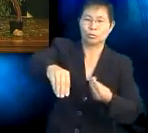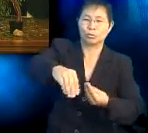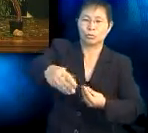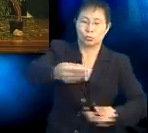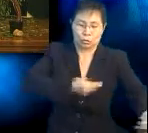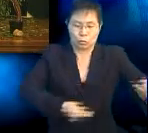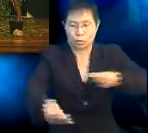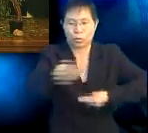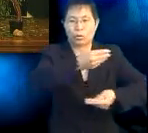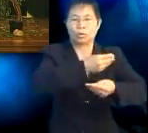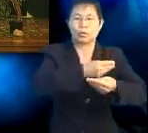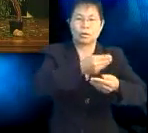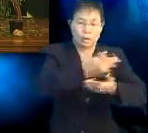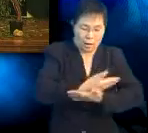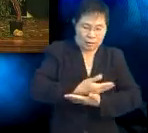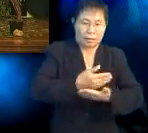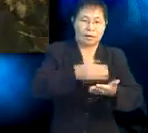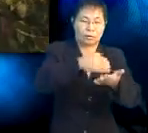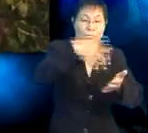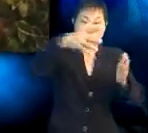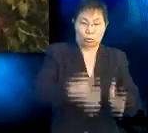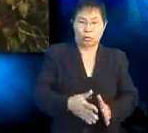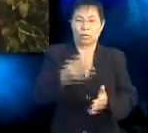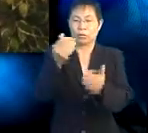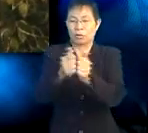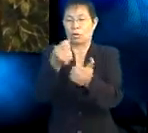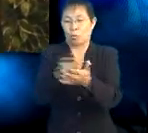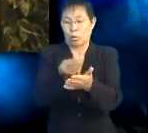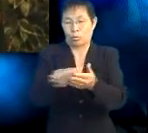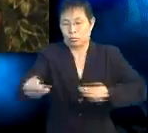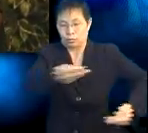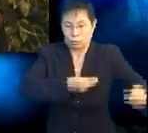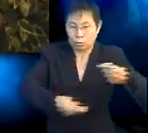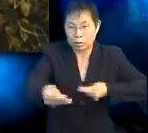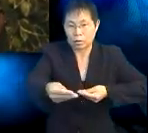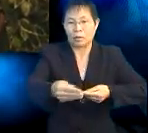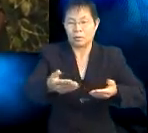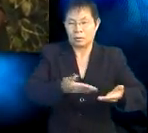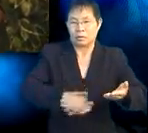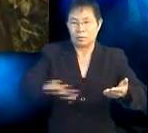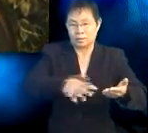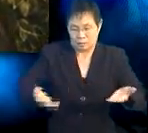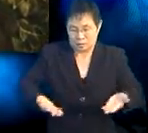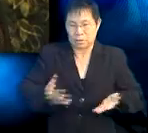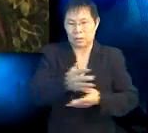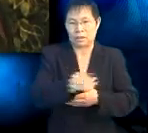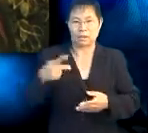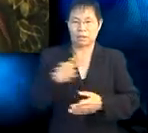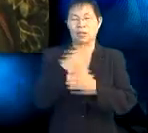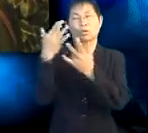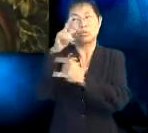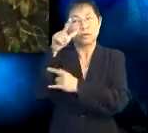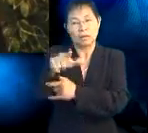jutawan dengan wang ringgit itu akan berlaku kira-kira di sini. Jadi, kita tunggu dan lihat